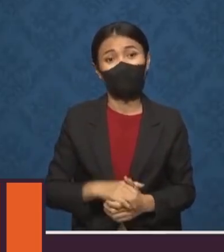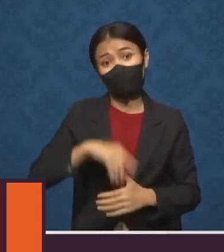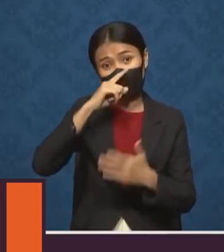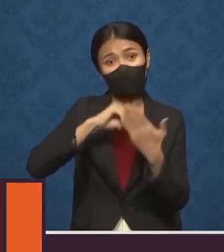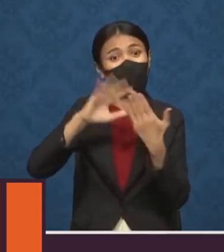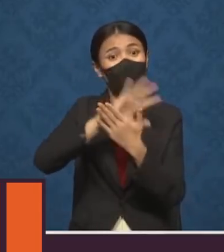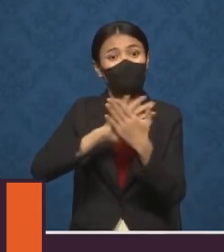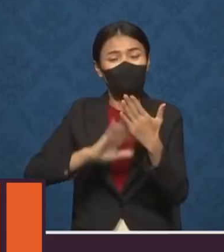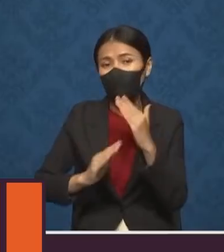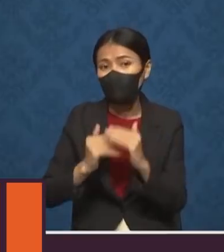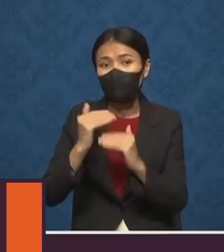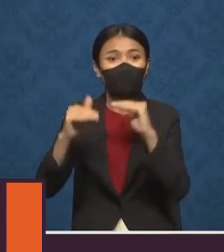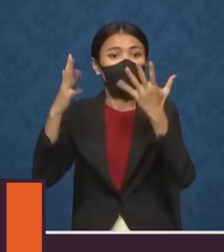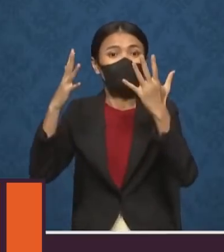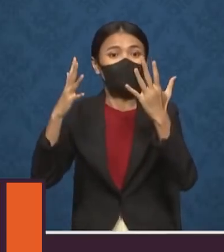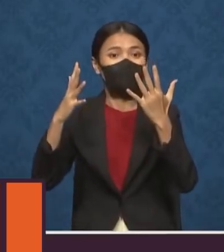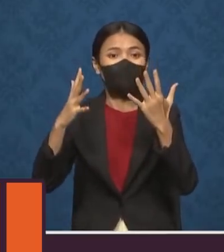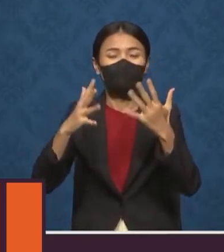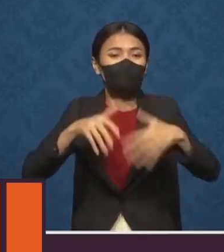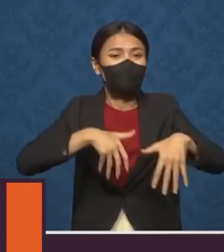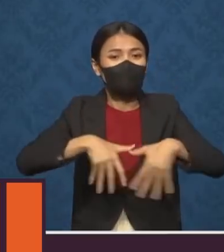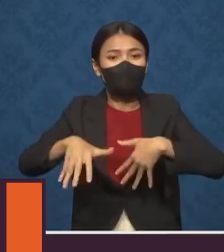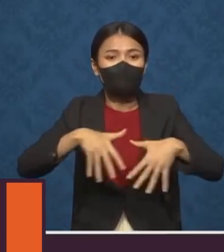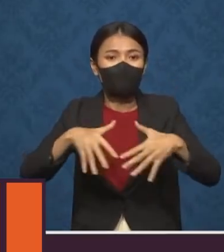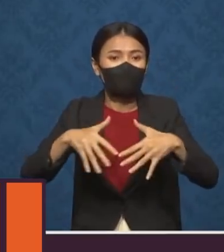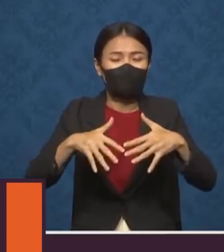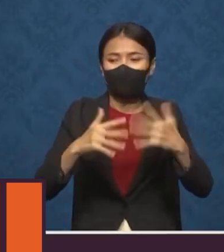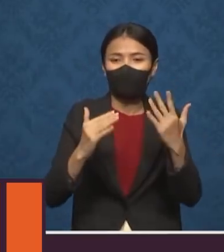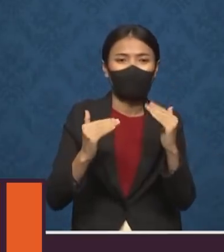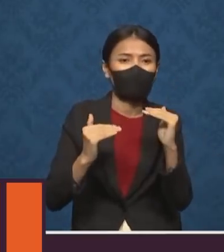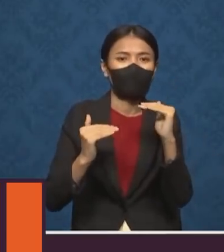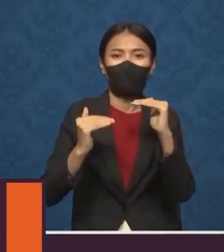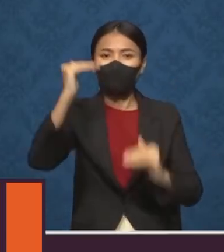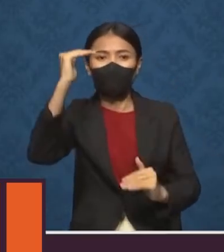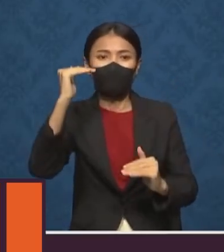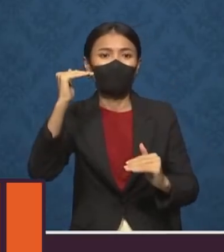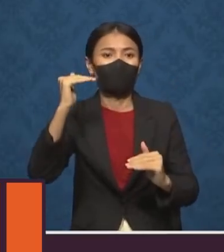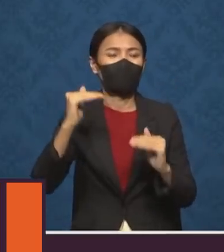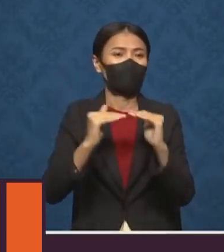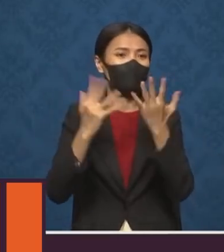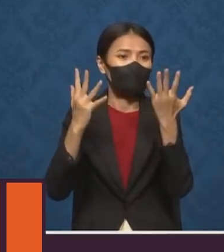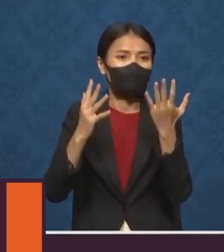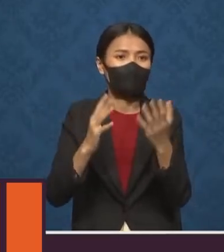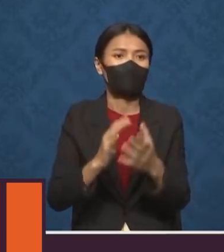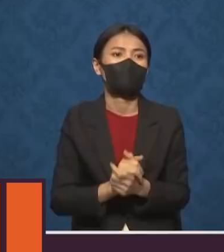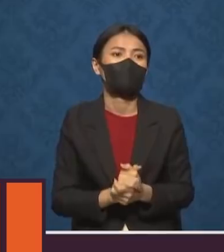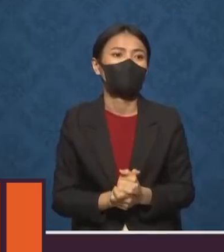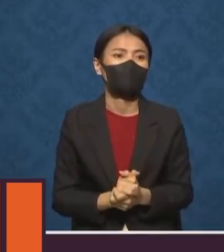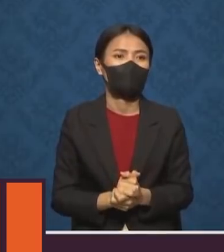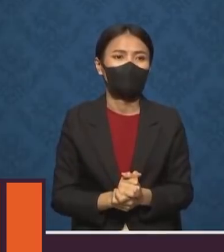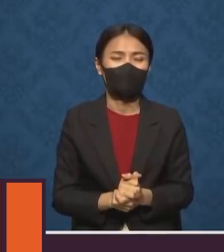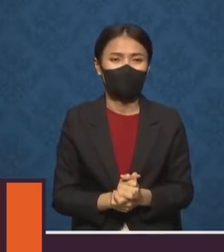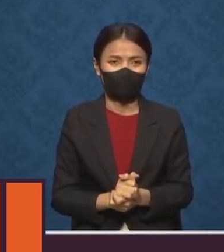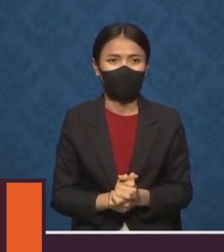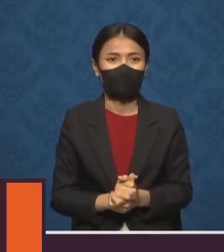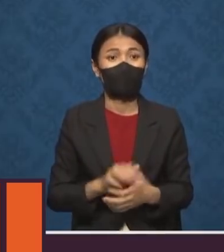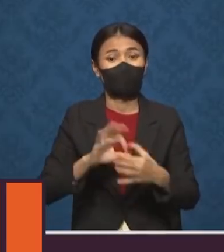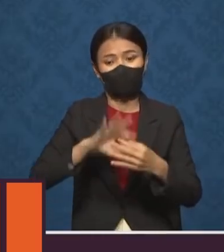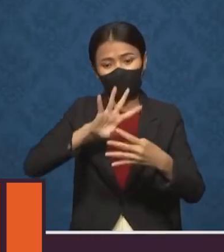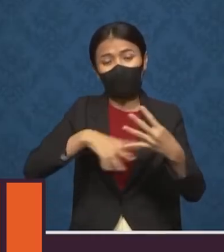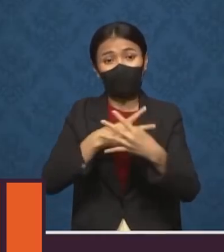เหลวละหลังและเหลื่อมล้ำอย่างรุนแรงที่สุดจากการมีนโยบายเขตเศรษฐกิจที่ผิดพลาดนี้ค่ะ